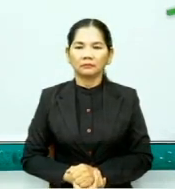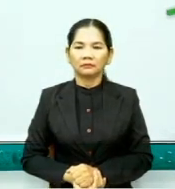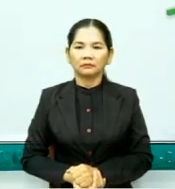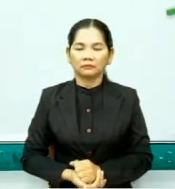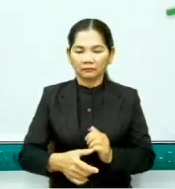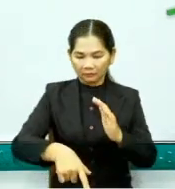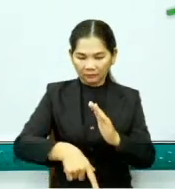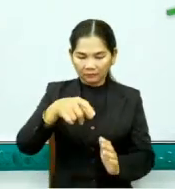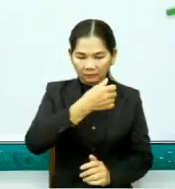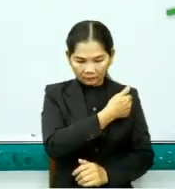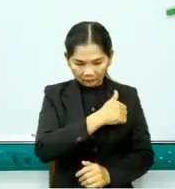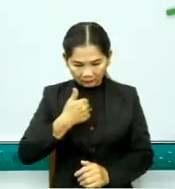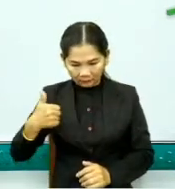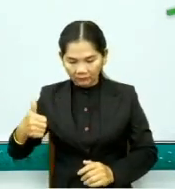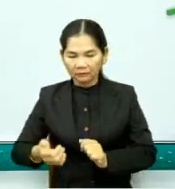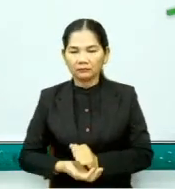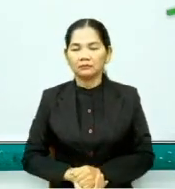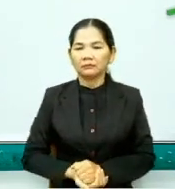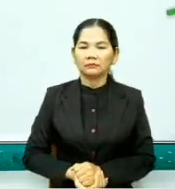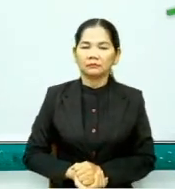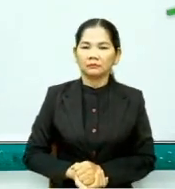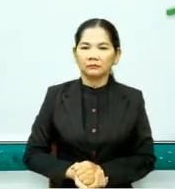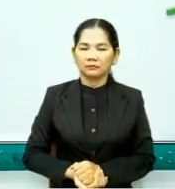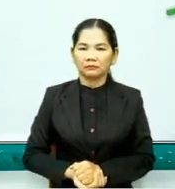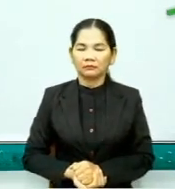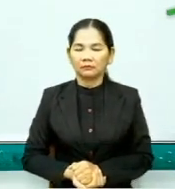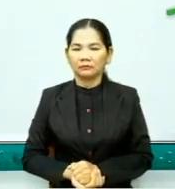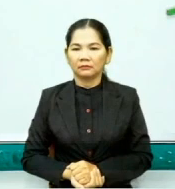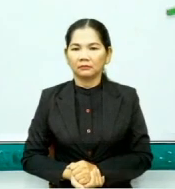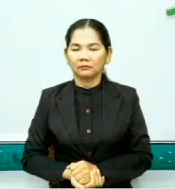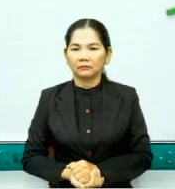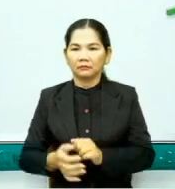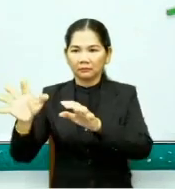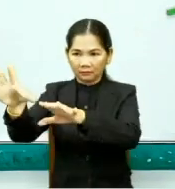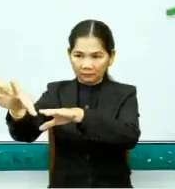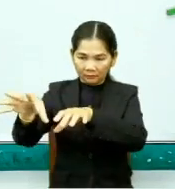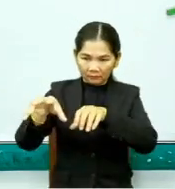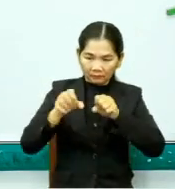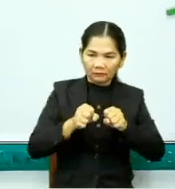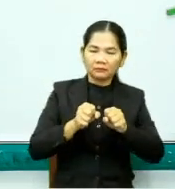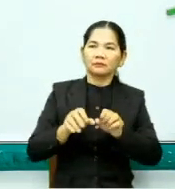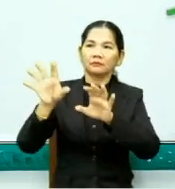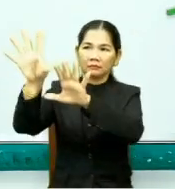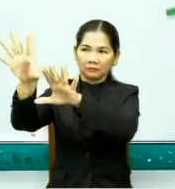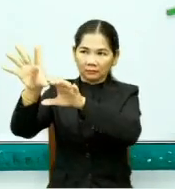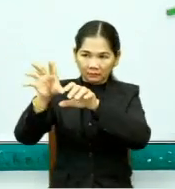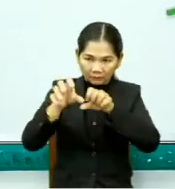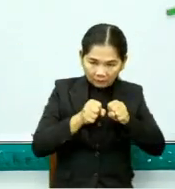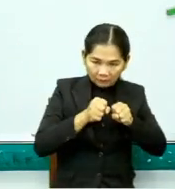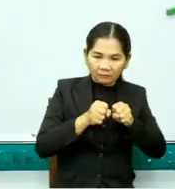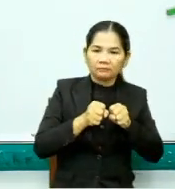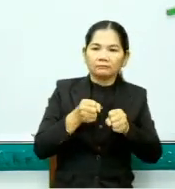ca sầm đánh bắt quân bộ ran khmer